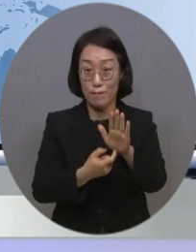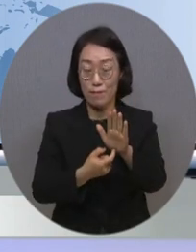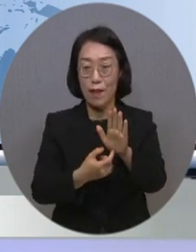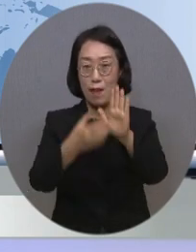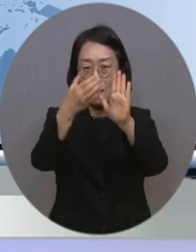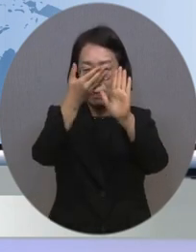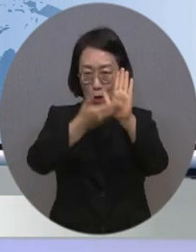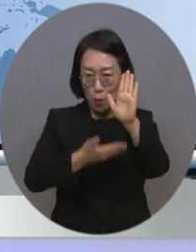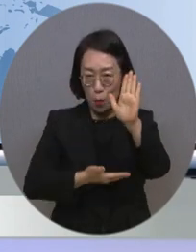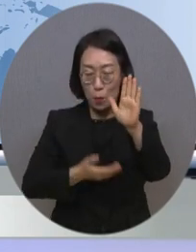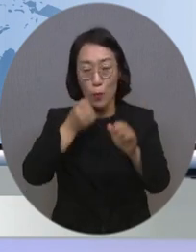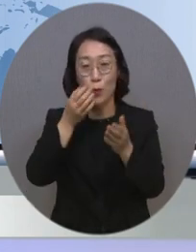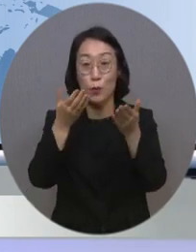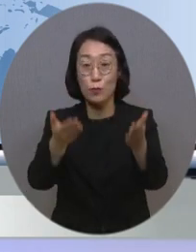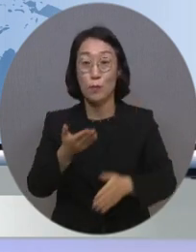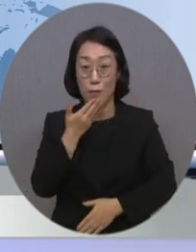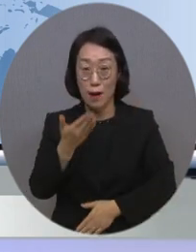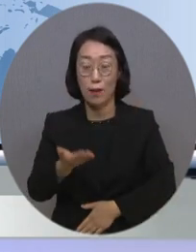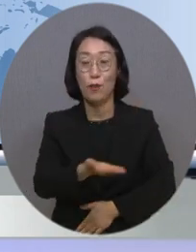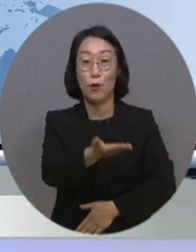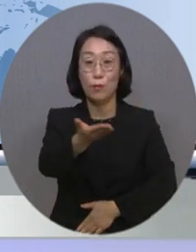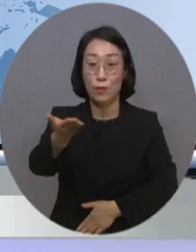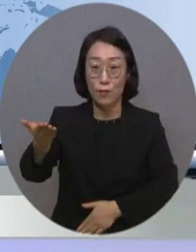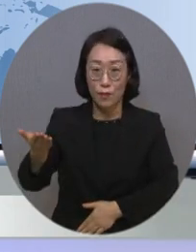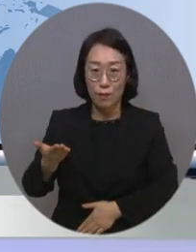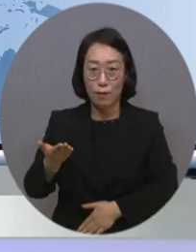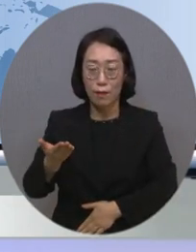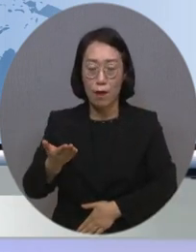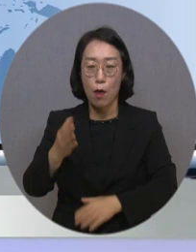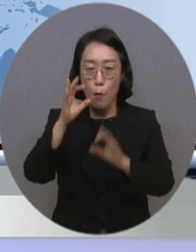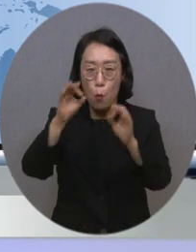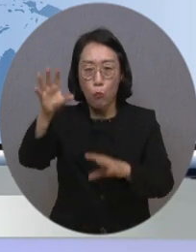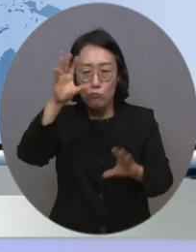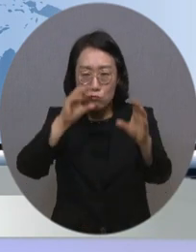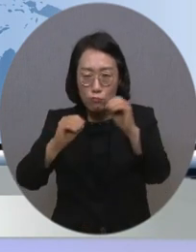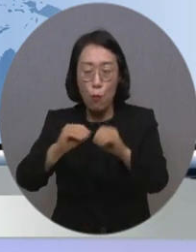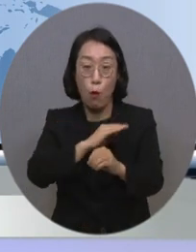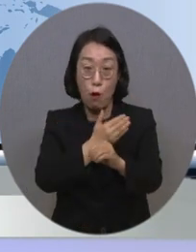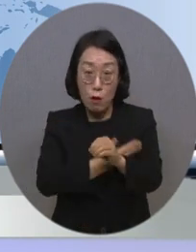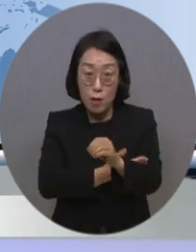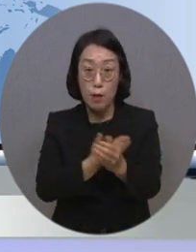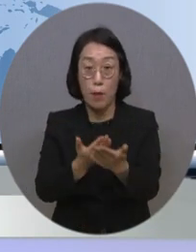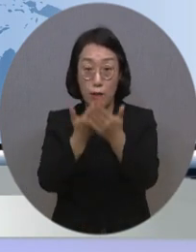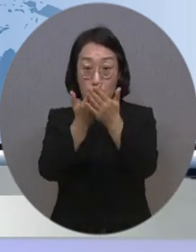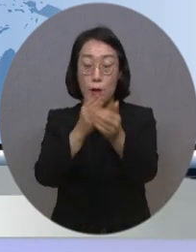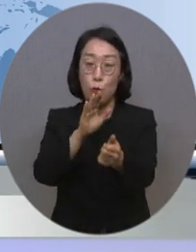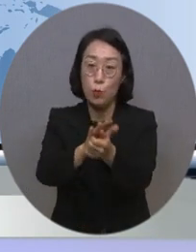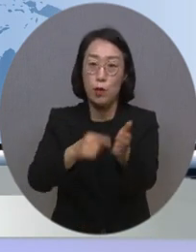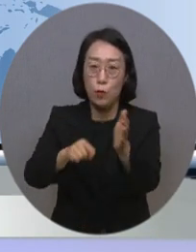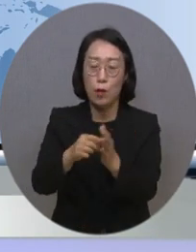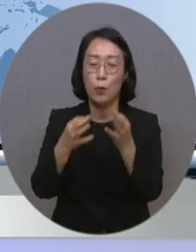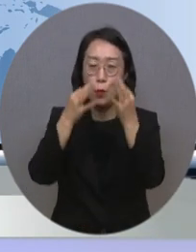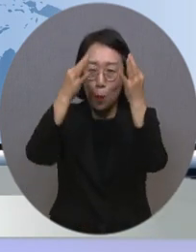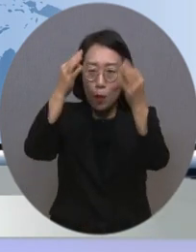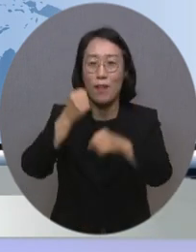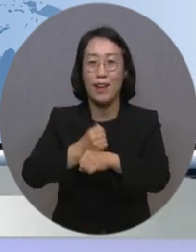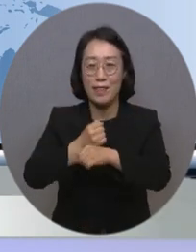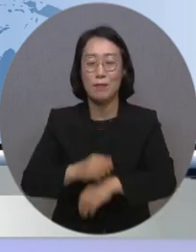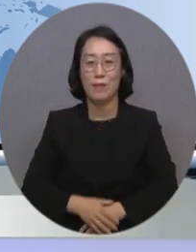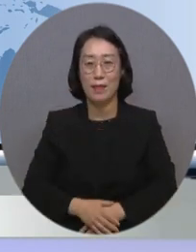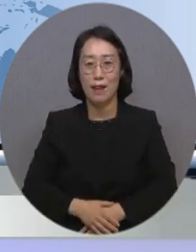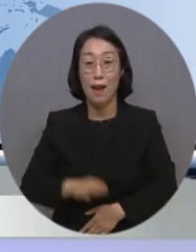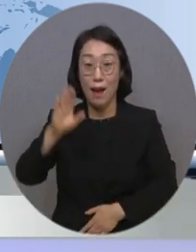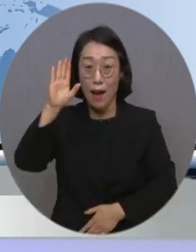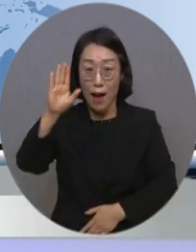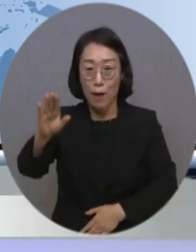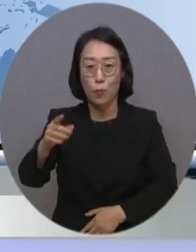구성으로 만나뵙게 됐는데요. 시청자 여러분의 알 권리와 정보 접근성 향상을 위해 항상 최선을 다하겠습니다.